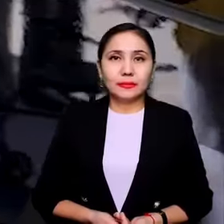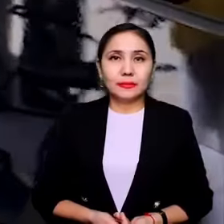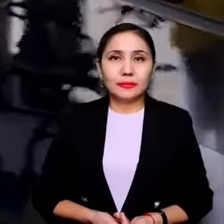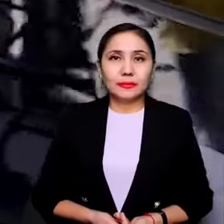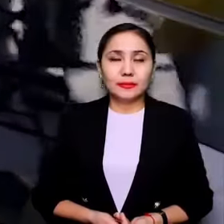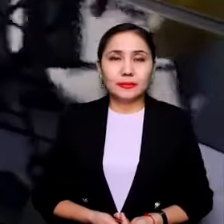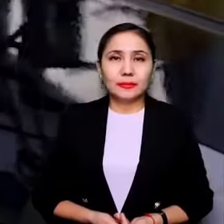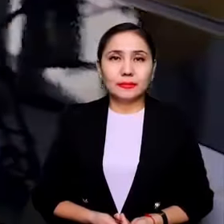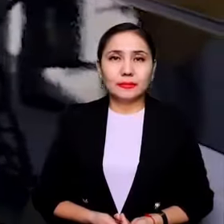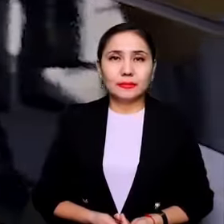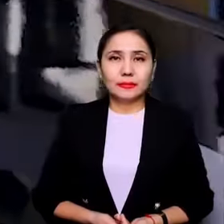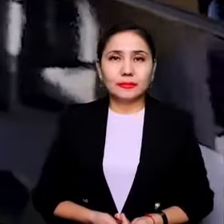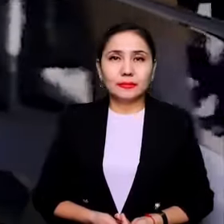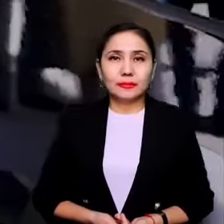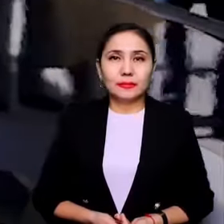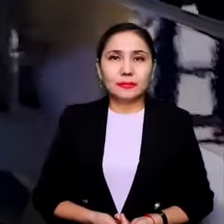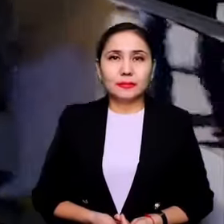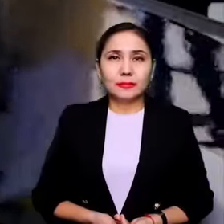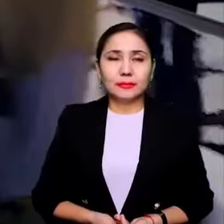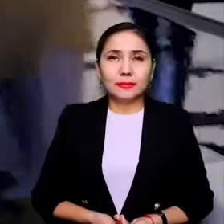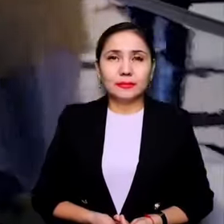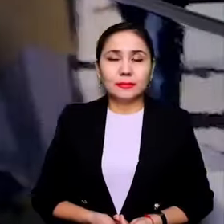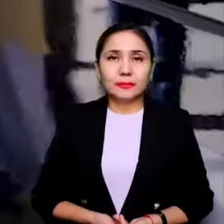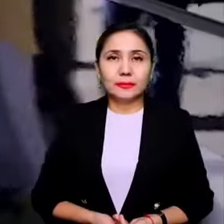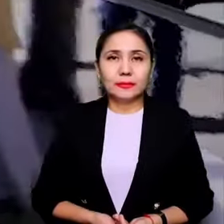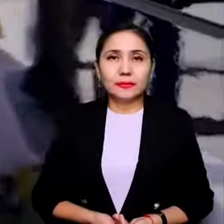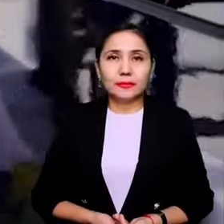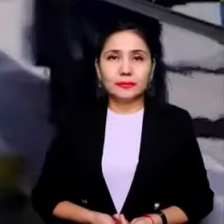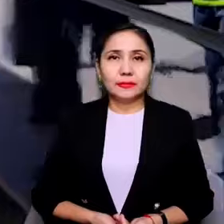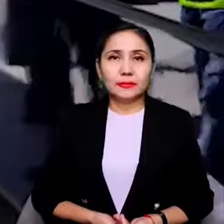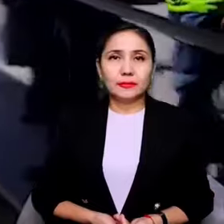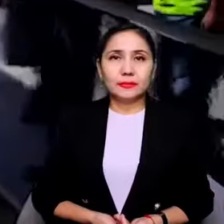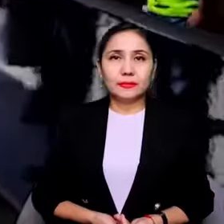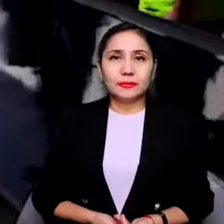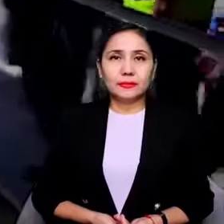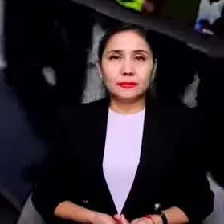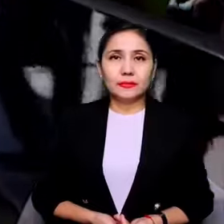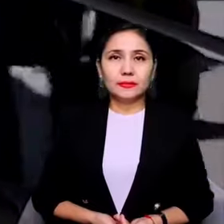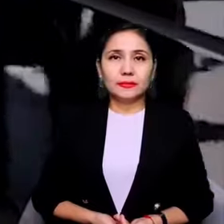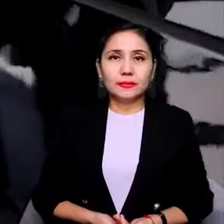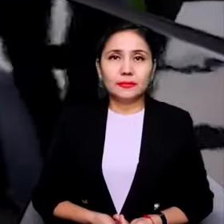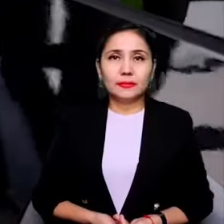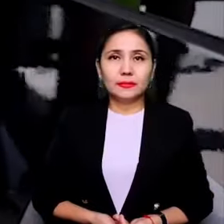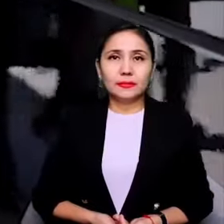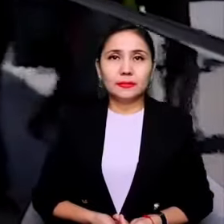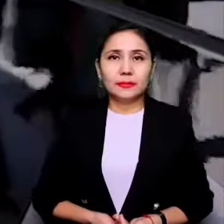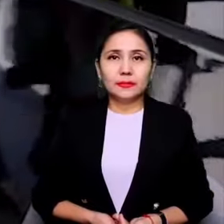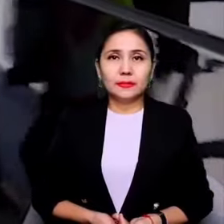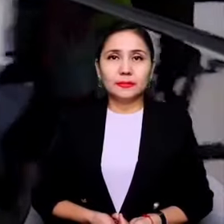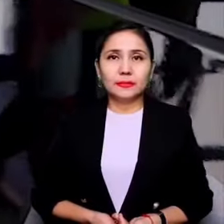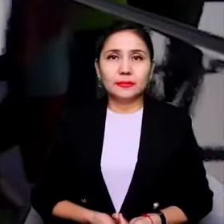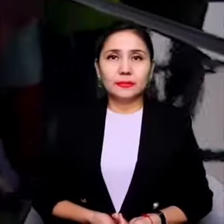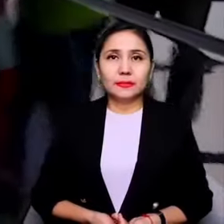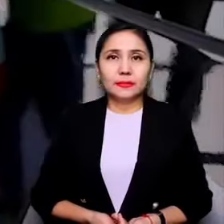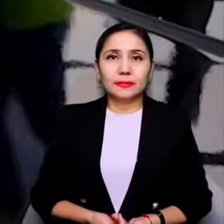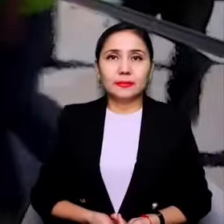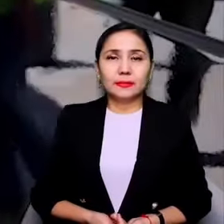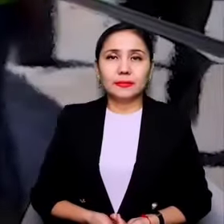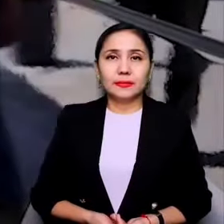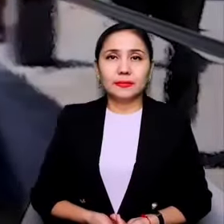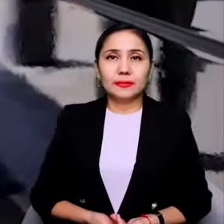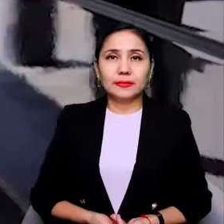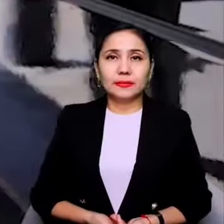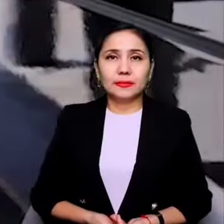avtobusga chiqishdi. Erkak esa ularga qarab chiqishlarini kutib turdi. Quyosh juda yorqin porlamoqda,